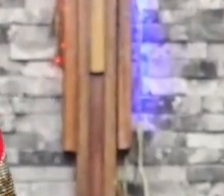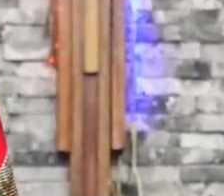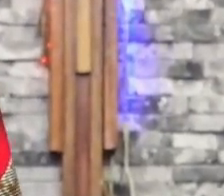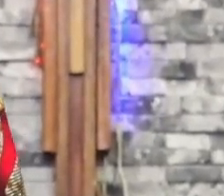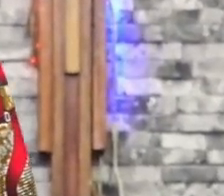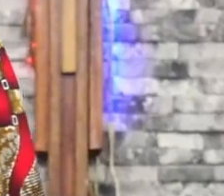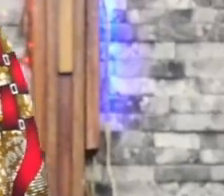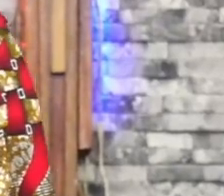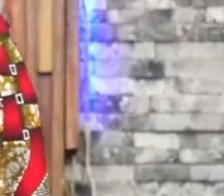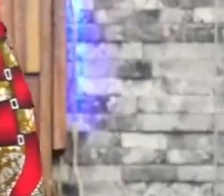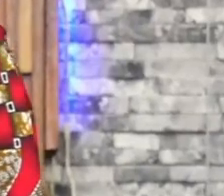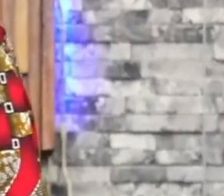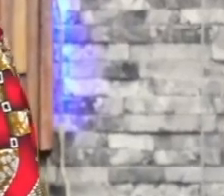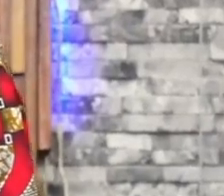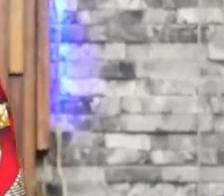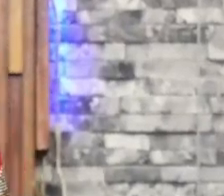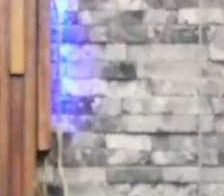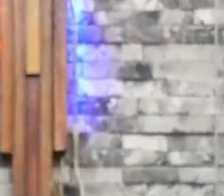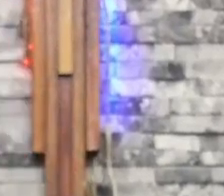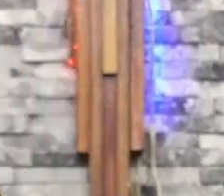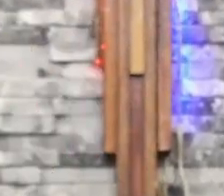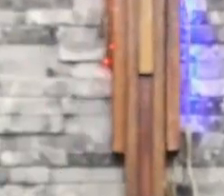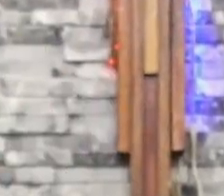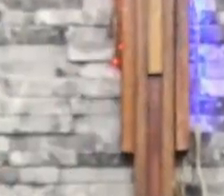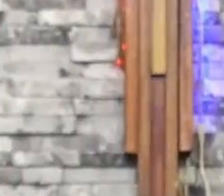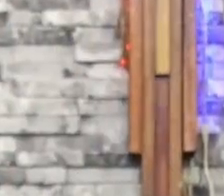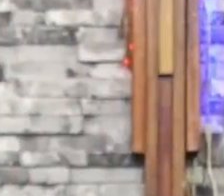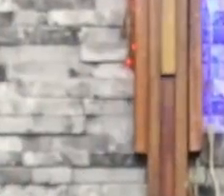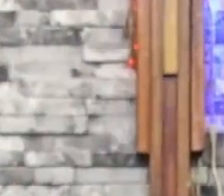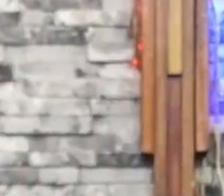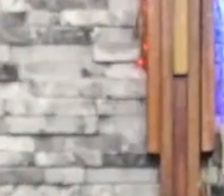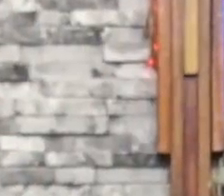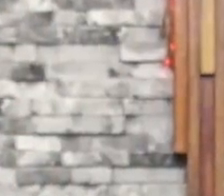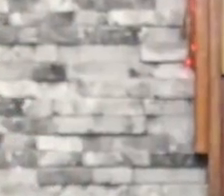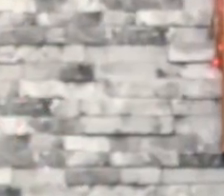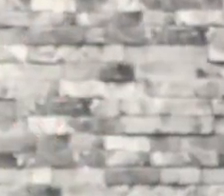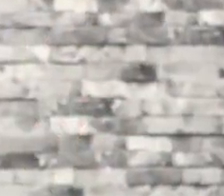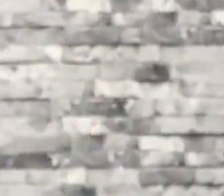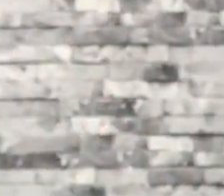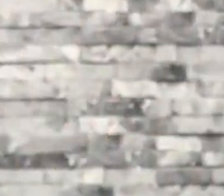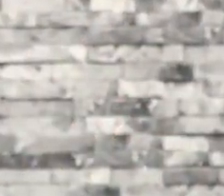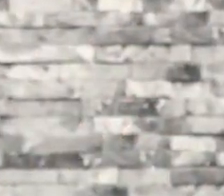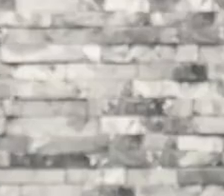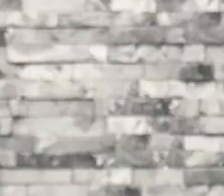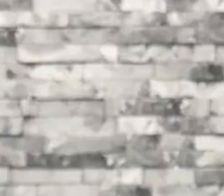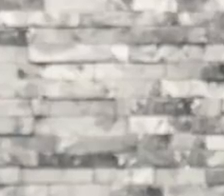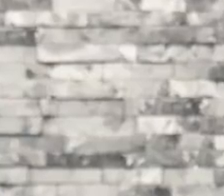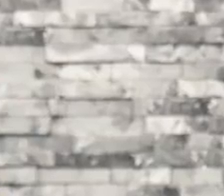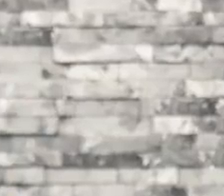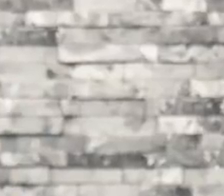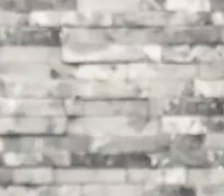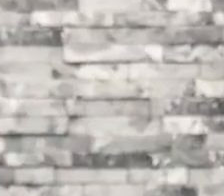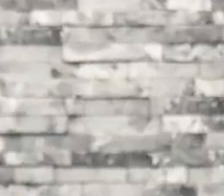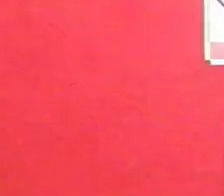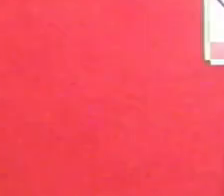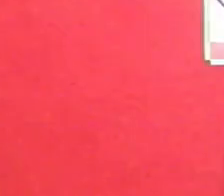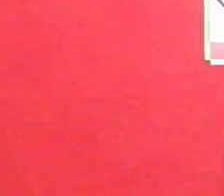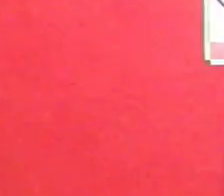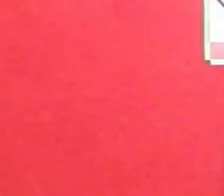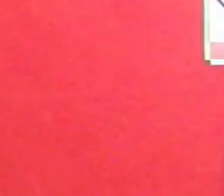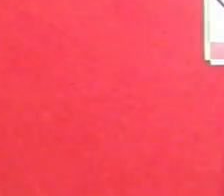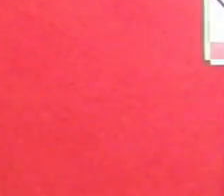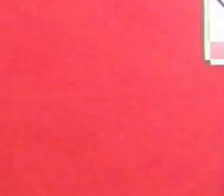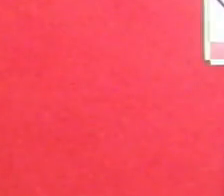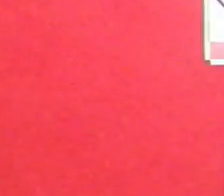with you. Anatamani kuwa na mahali pa kushirikiana na wewe. And he knows that your day is as busy as I started, or rather